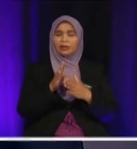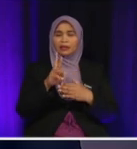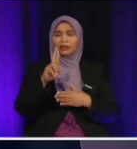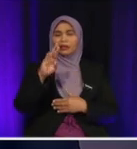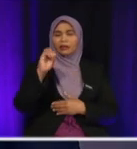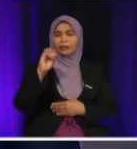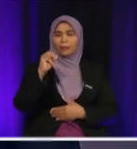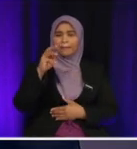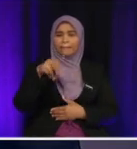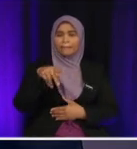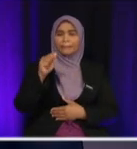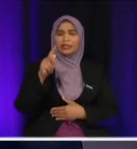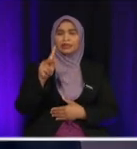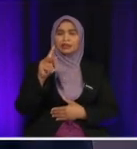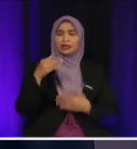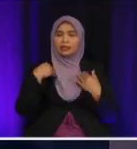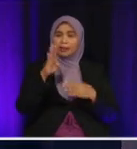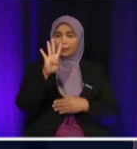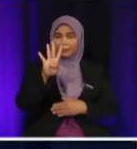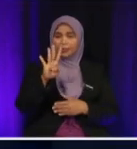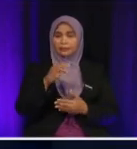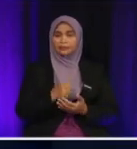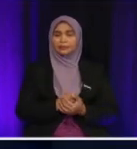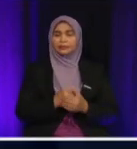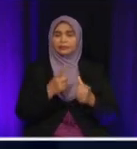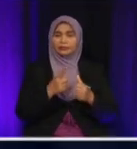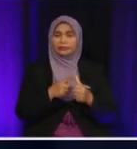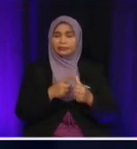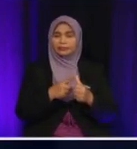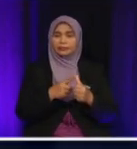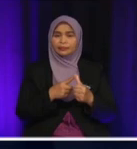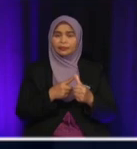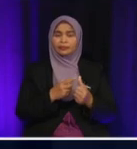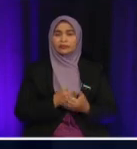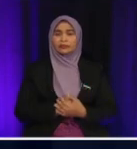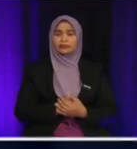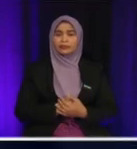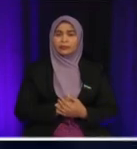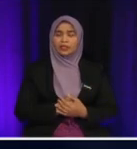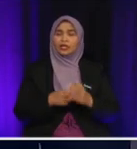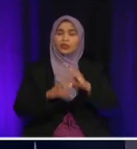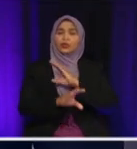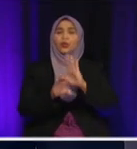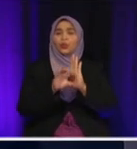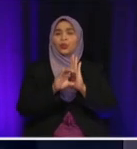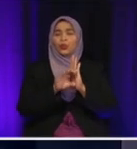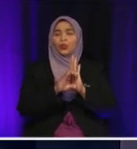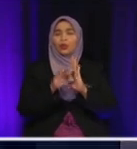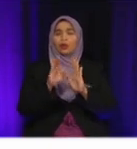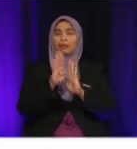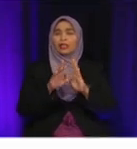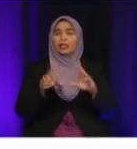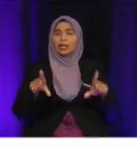ni, kita tengok. Dia ada 4 kategori bagi merompak. Yang pertama, kita tengok maksud tadi dah sebutkan. Contohlah berlaku